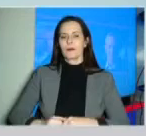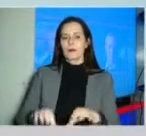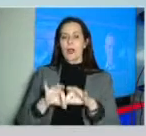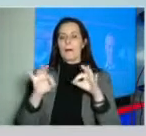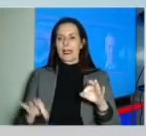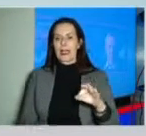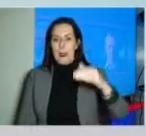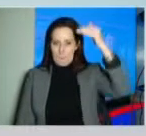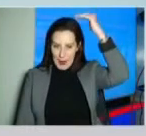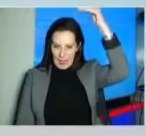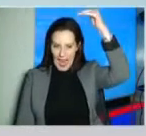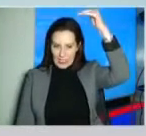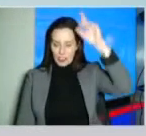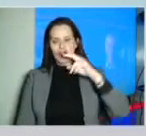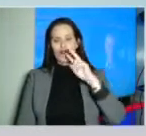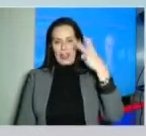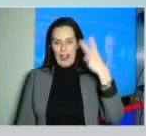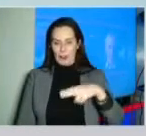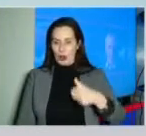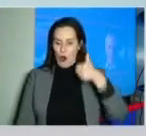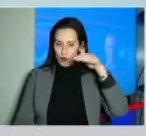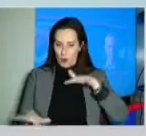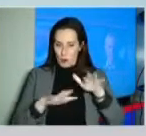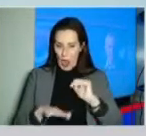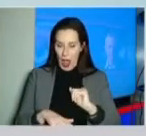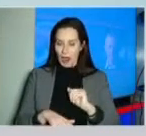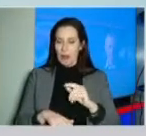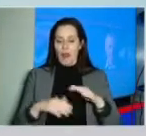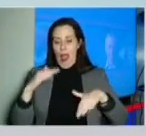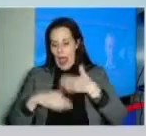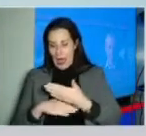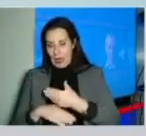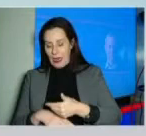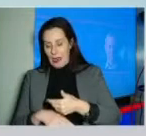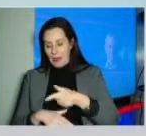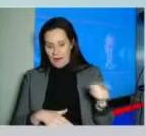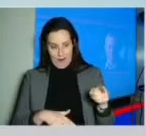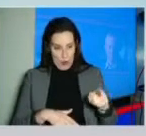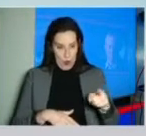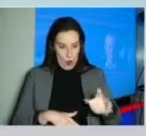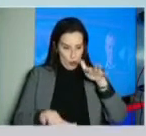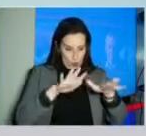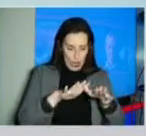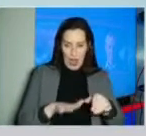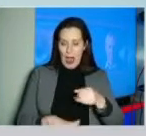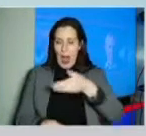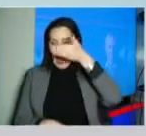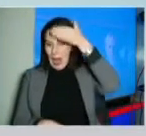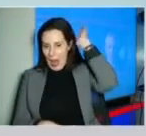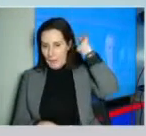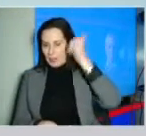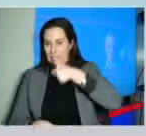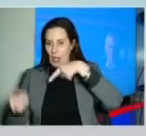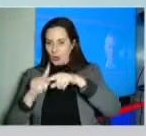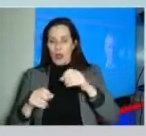בבני גנץ הוא יהיה ככל הנראה שנתיים וחצי בתפקיד ראש הממשלה אז יאיר לפיד שר חוץ בוגי אלון שר הביטחון